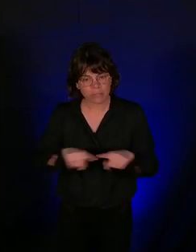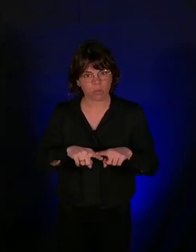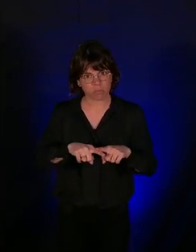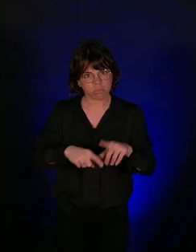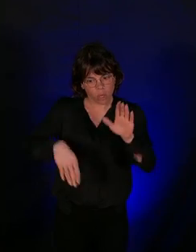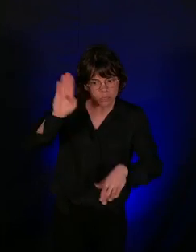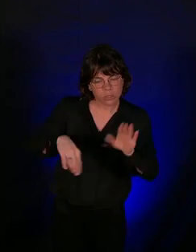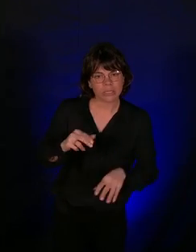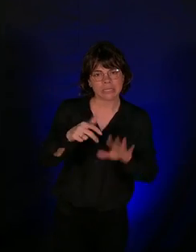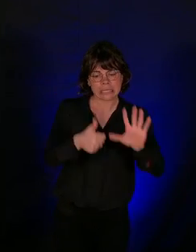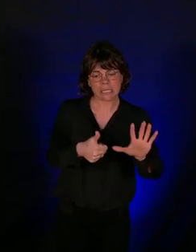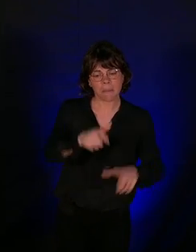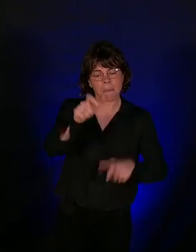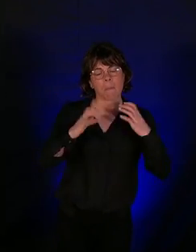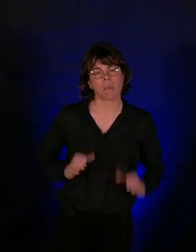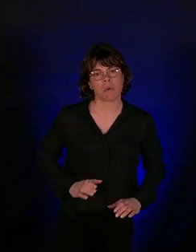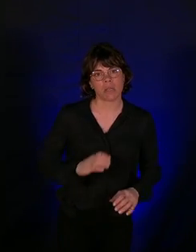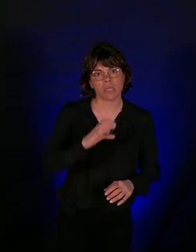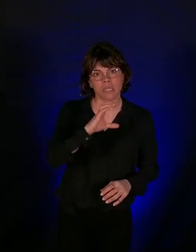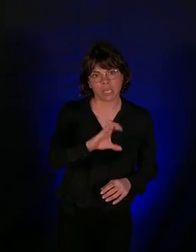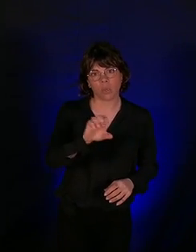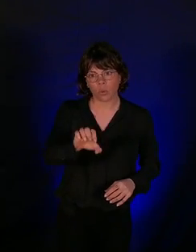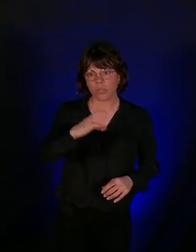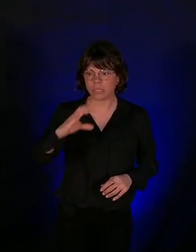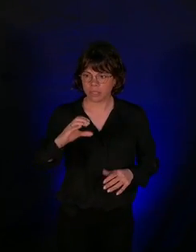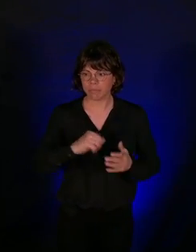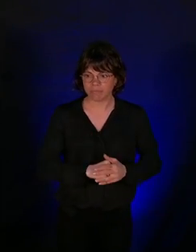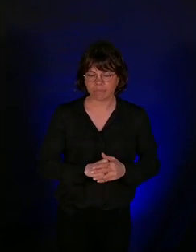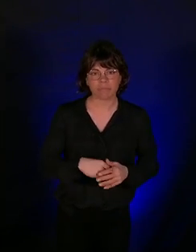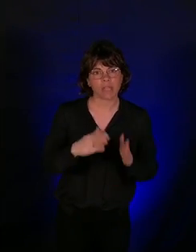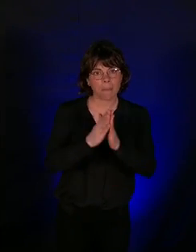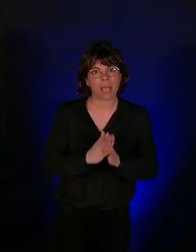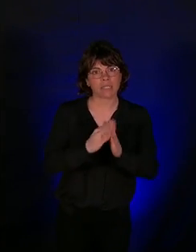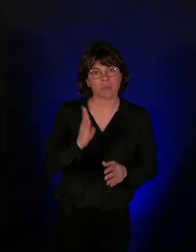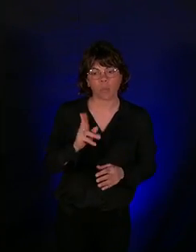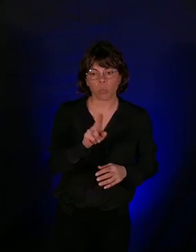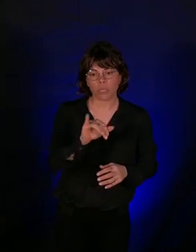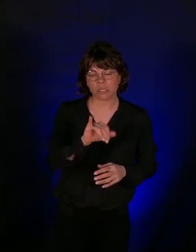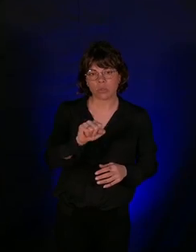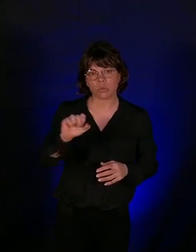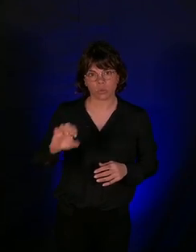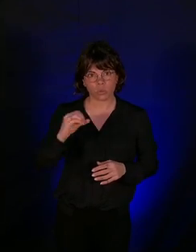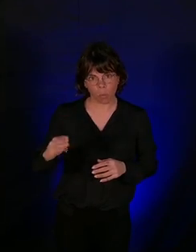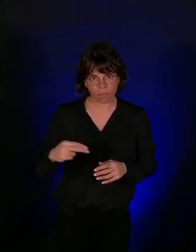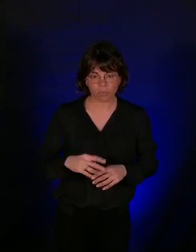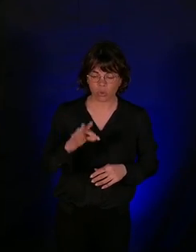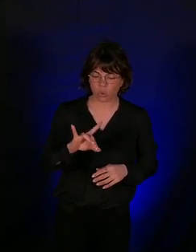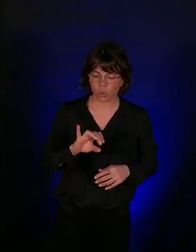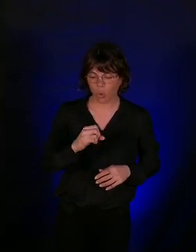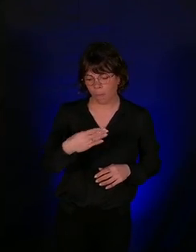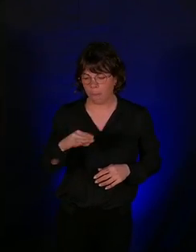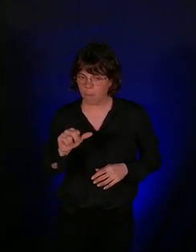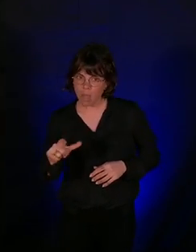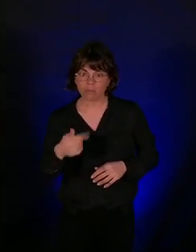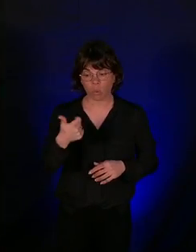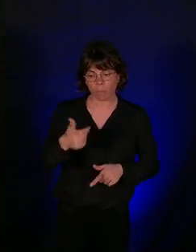six membres de la CEC Nael Marie buisson é Valade Thomas Vacheron et de